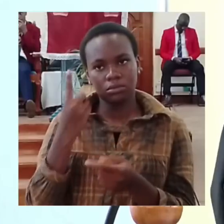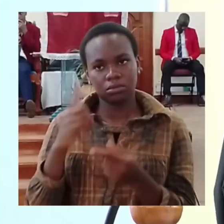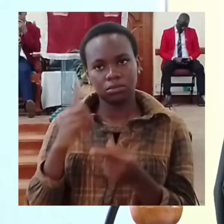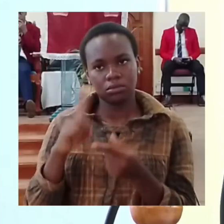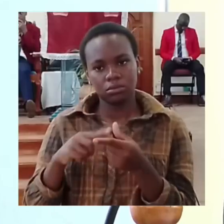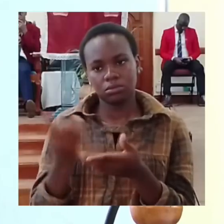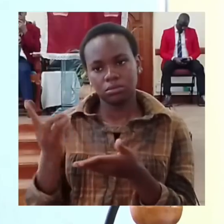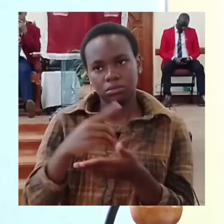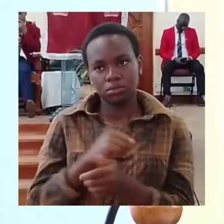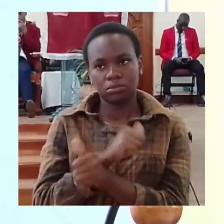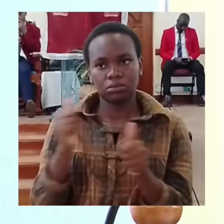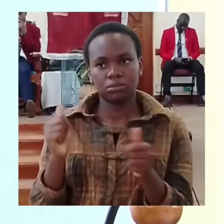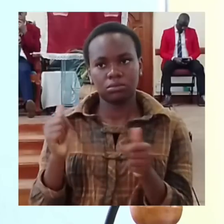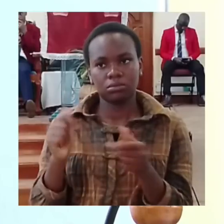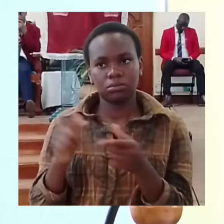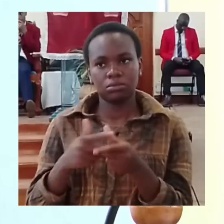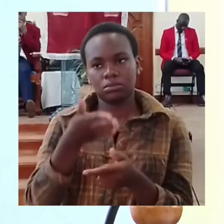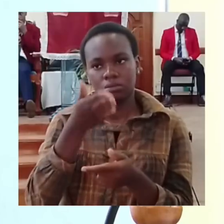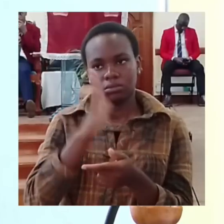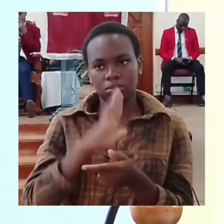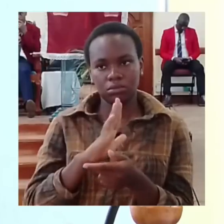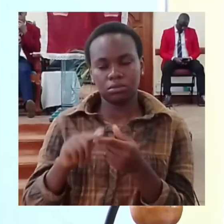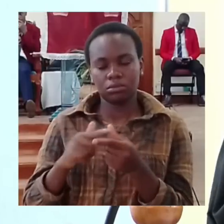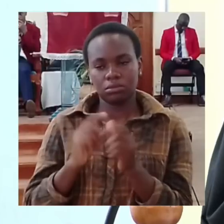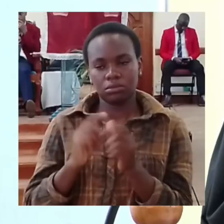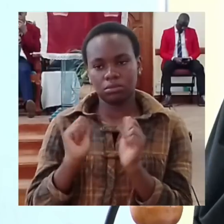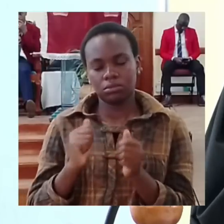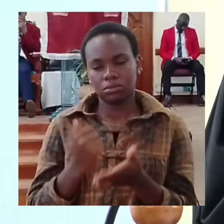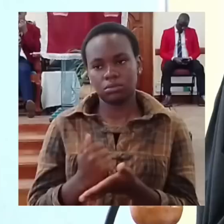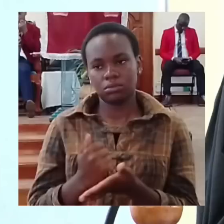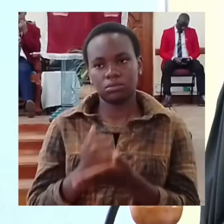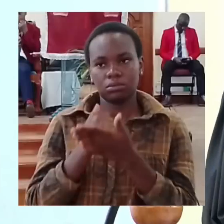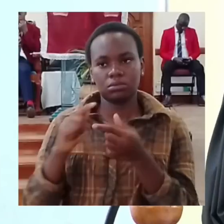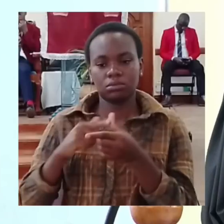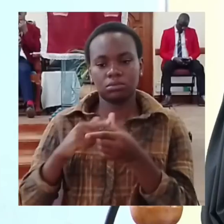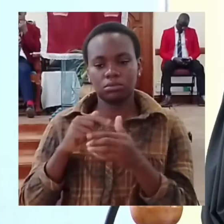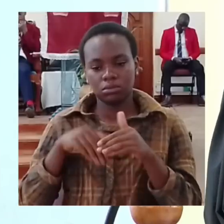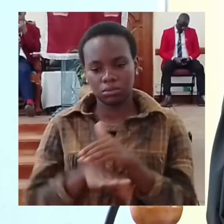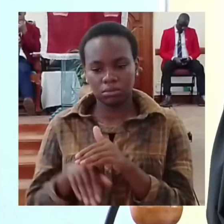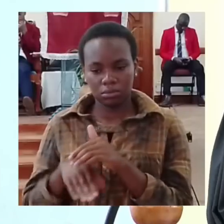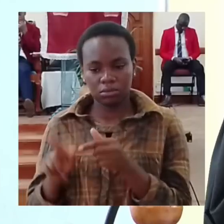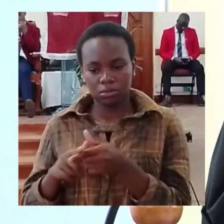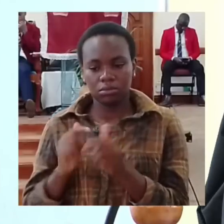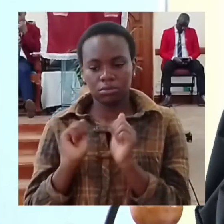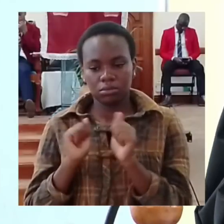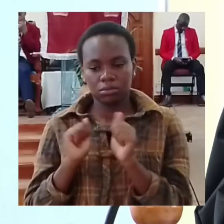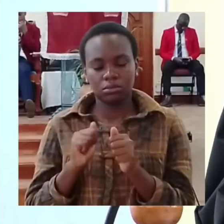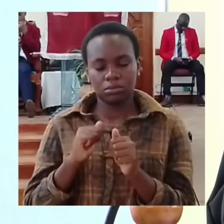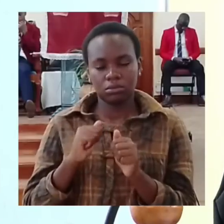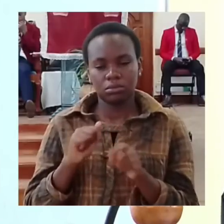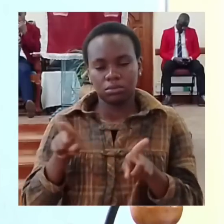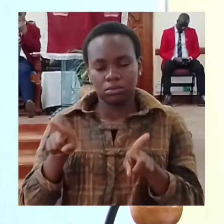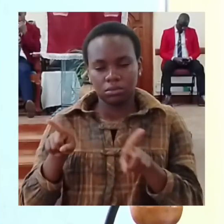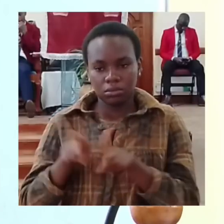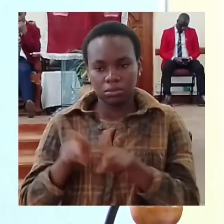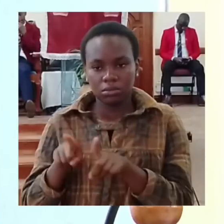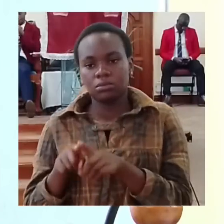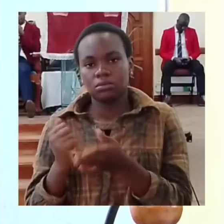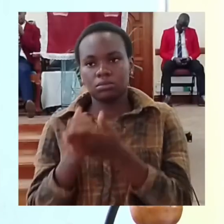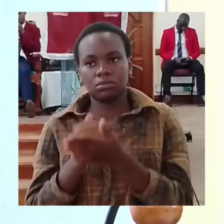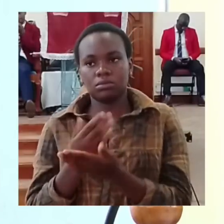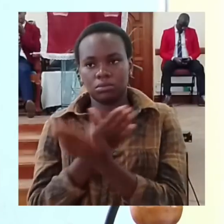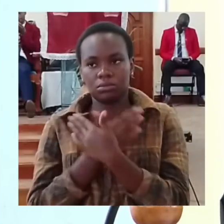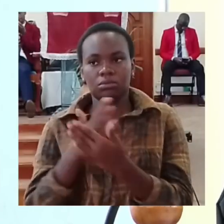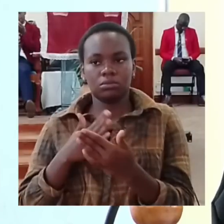ũcio. Ndwĩre Ngai, Mwathani we wahotithirie kũmenya kũhanda, hotithia Kamau kũmenya gwĩka atĩa. Na